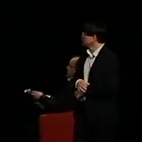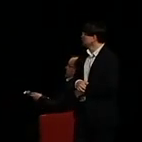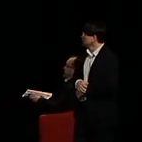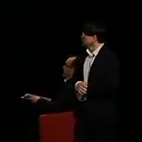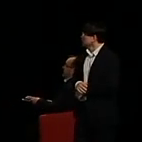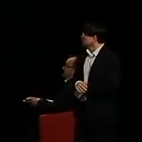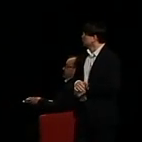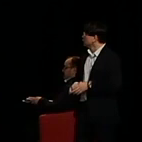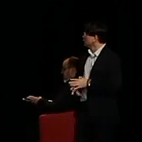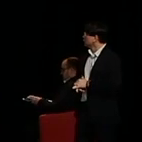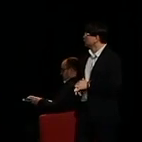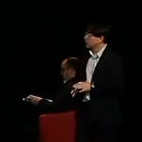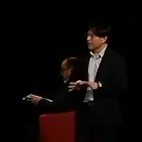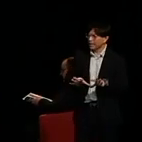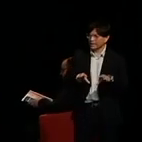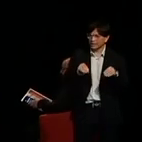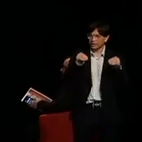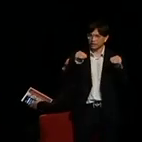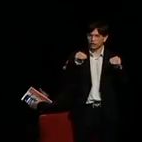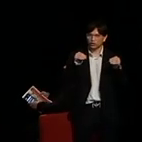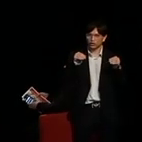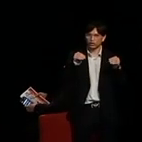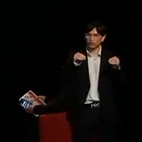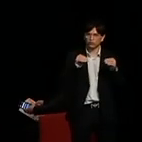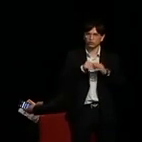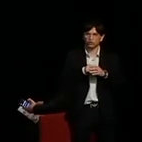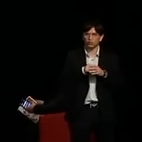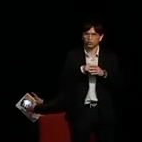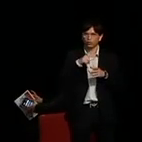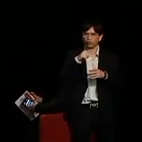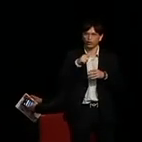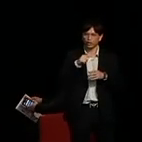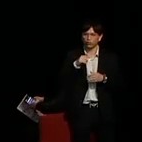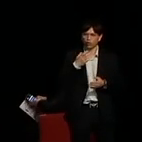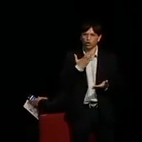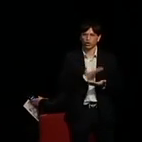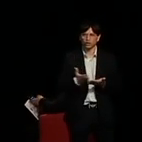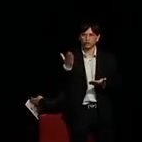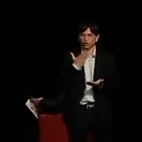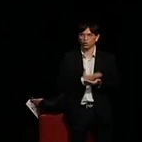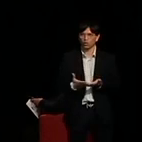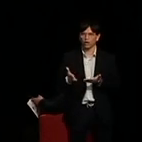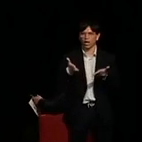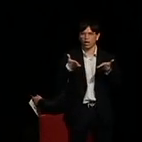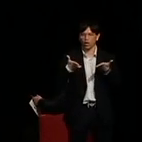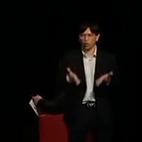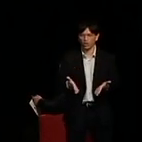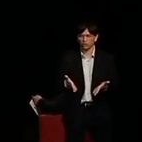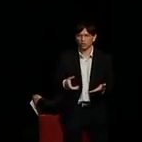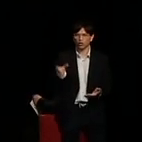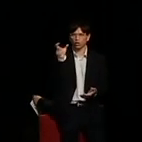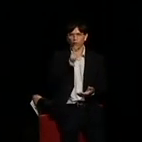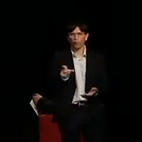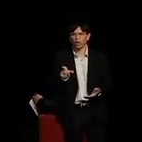Dunque Comincerei da una un minimo di di storia Allora questa è una bozza di